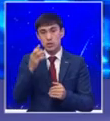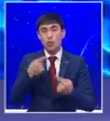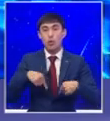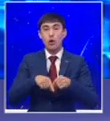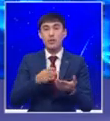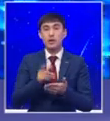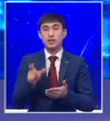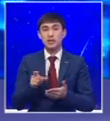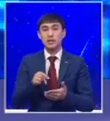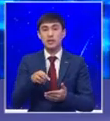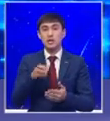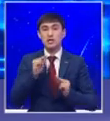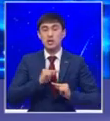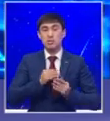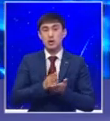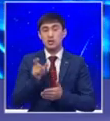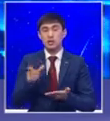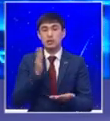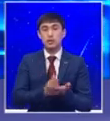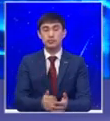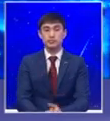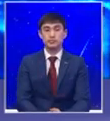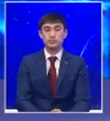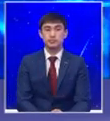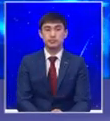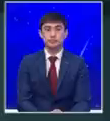қоғам қайраткерлері, тыл және еңбек ардагерлері де бар.